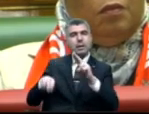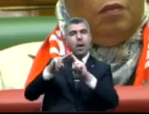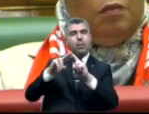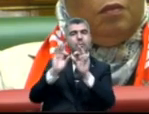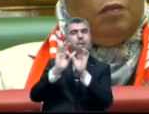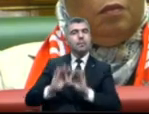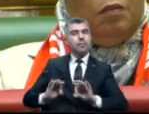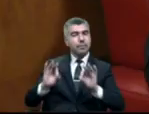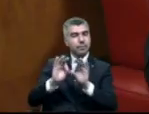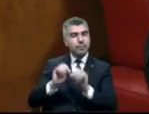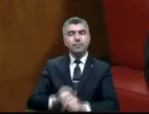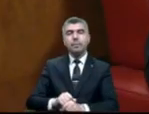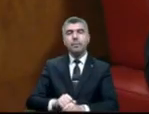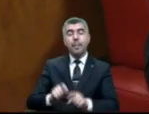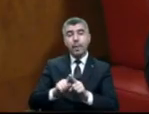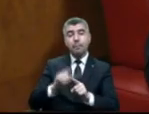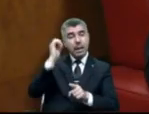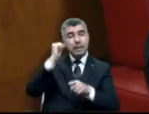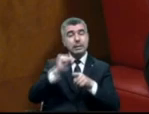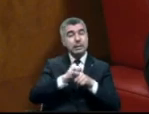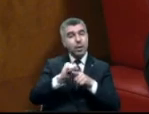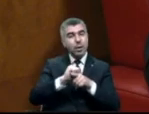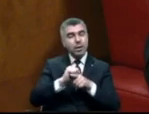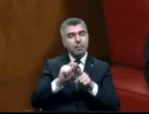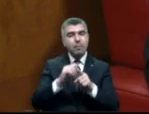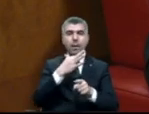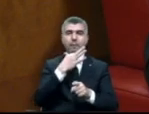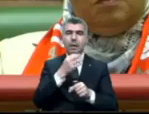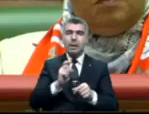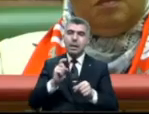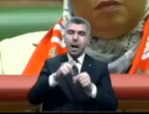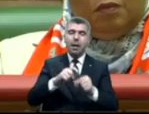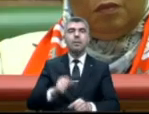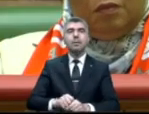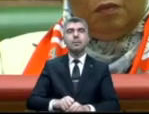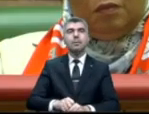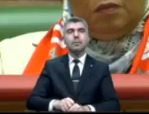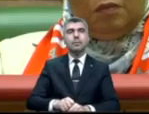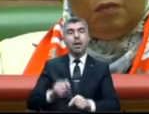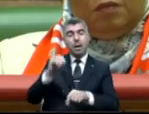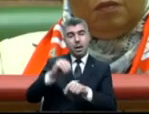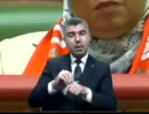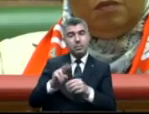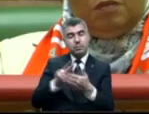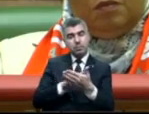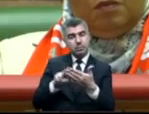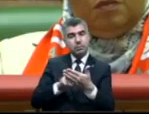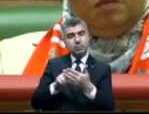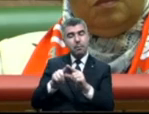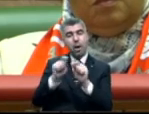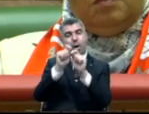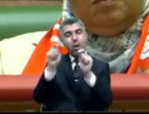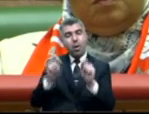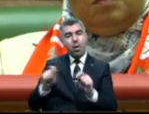بالطبقة الشغيلة، وخاصة مسألة تكوين ومنح التسهيلات النقابية، وكذا دراسة سبل تطوير الحرية